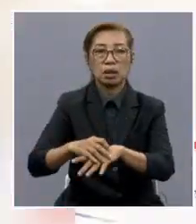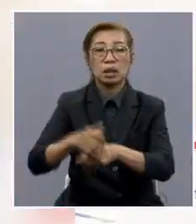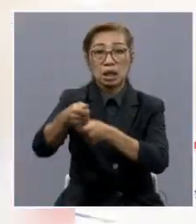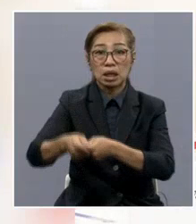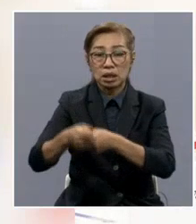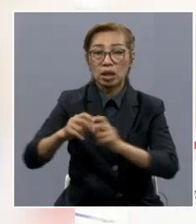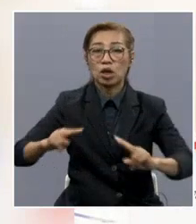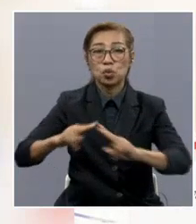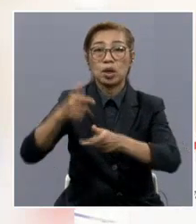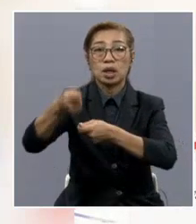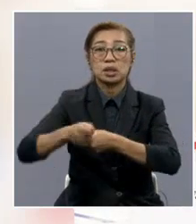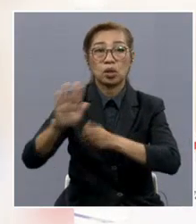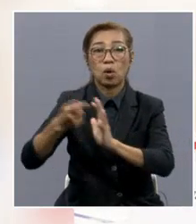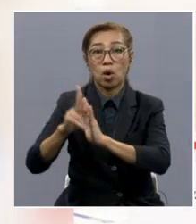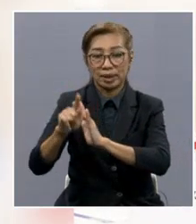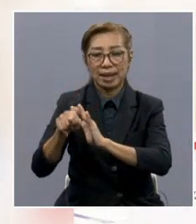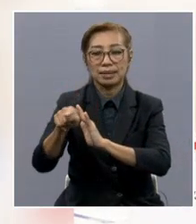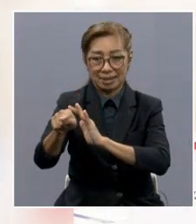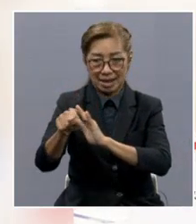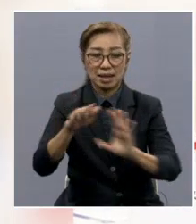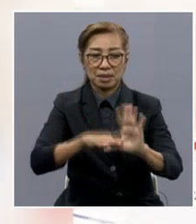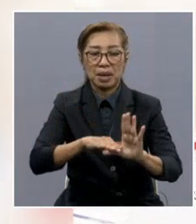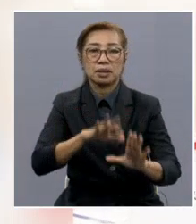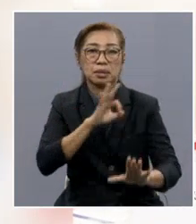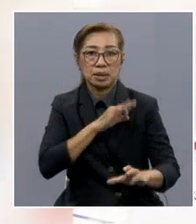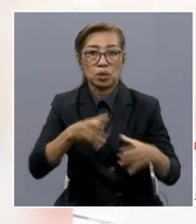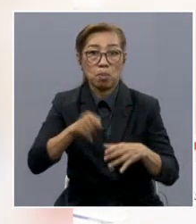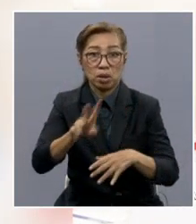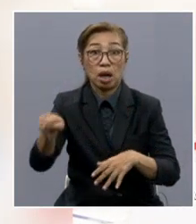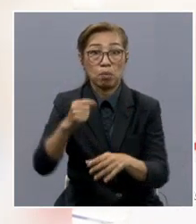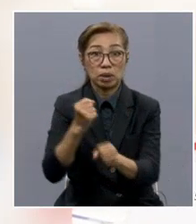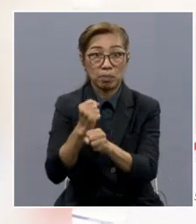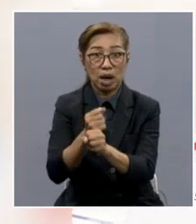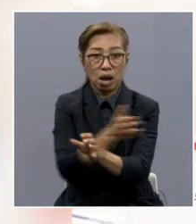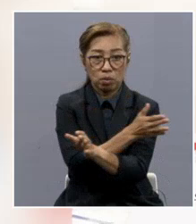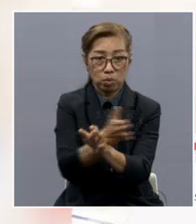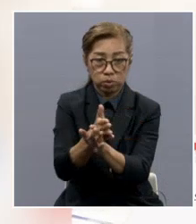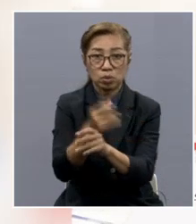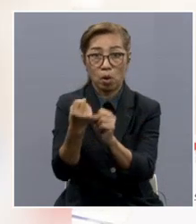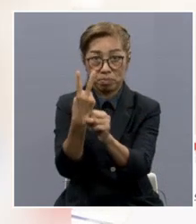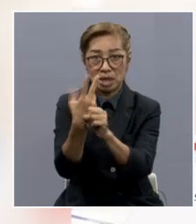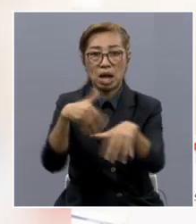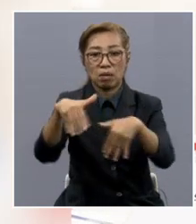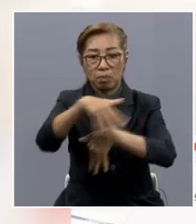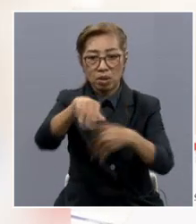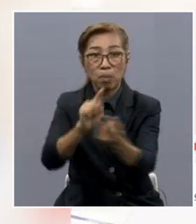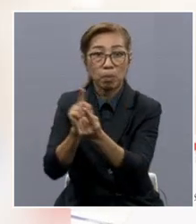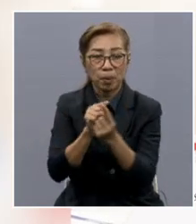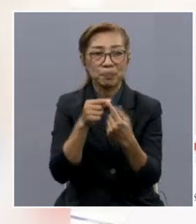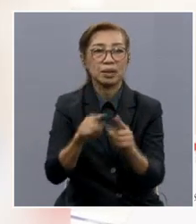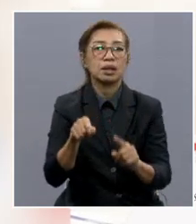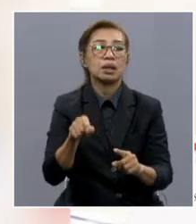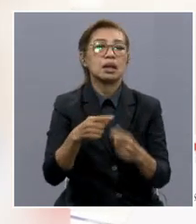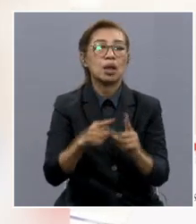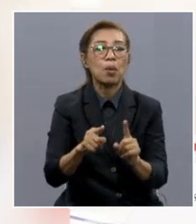พื่อไทยลงสนามโดยมีการทำงานในพื้นที่มานานกว่า2ปีนะคะแล้วในที่สุดหมอแคนอดิศรคนนี้ก็